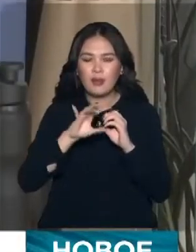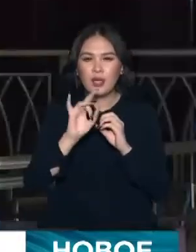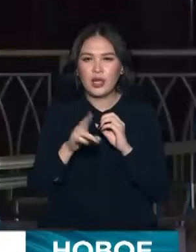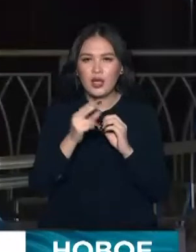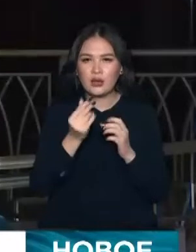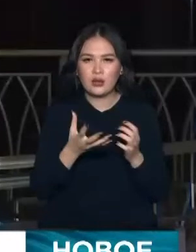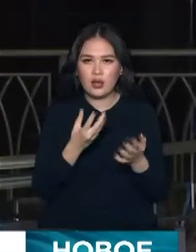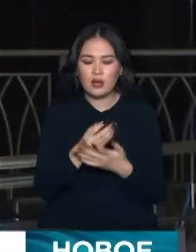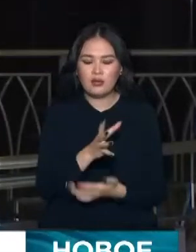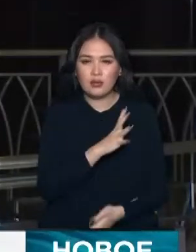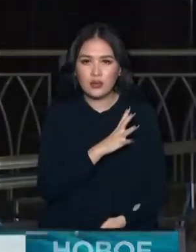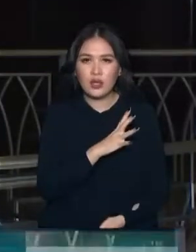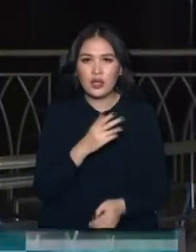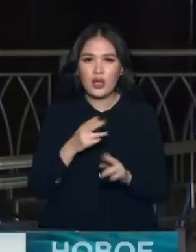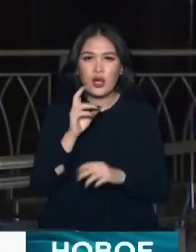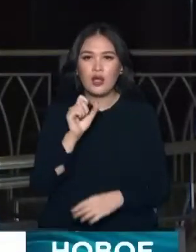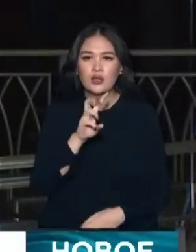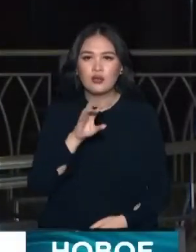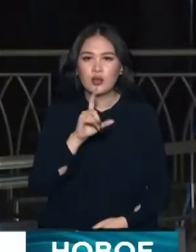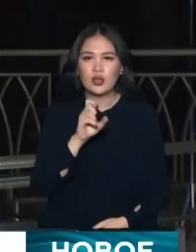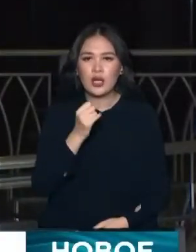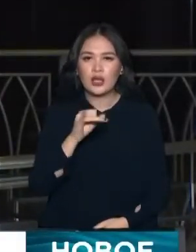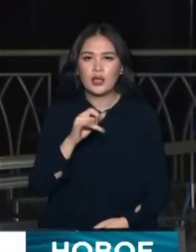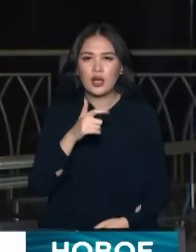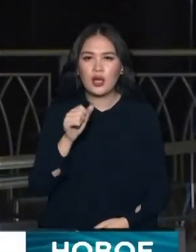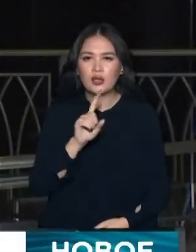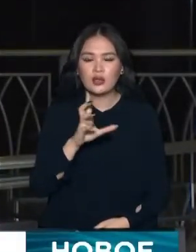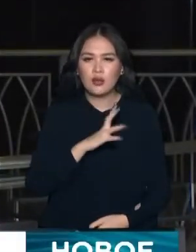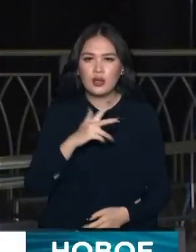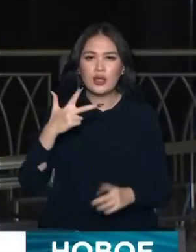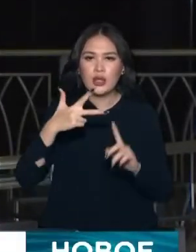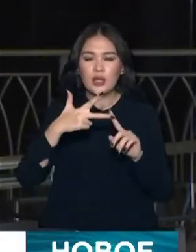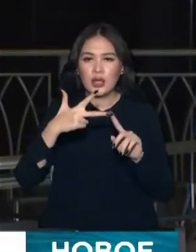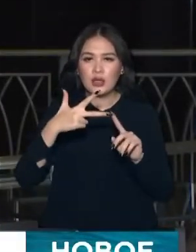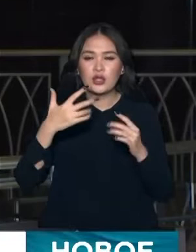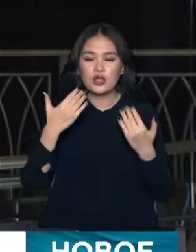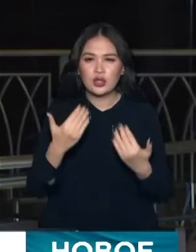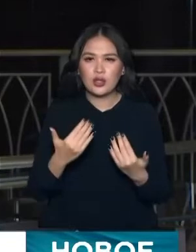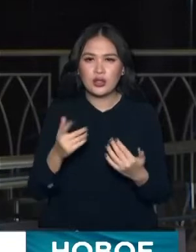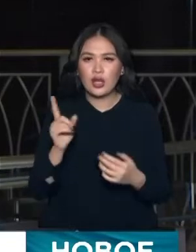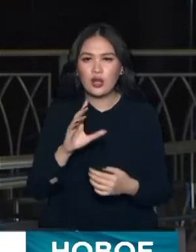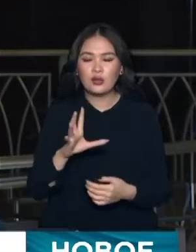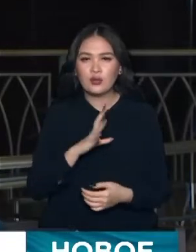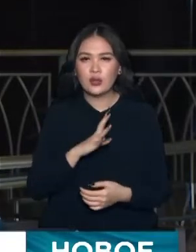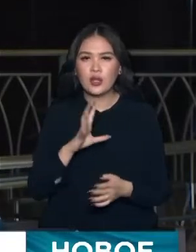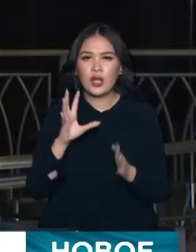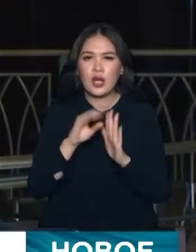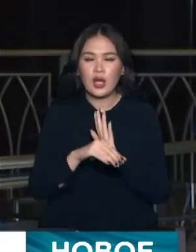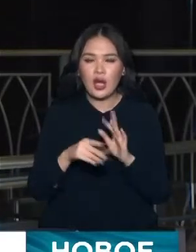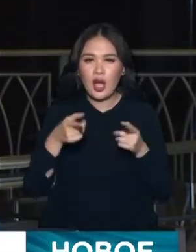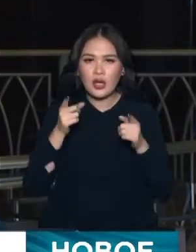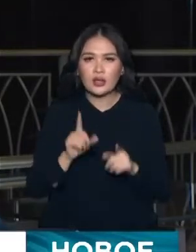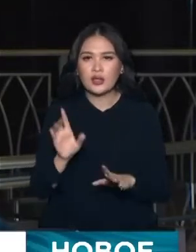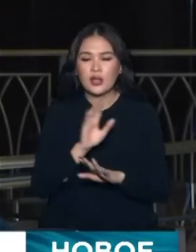тенге. Казмунайгаз стоит в рейтинге третьим по посещаемости, но не по посещаемости оригинального